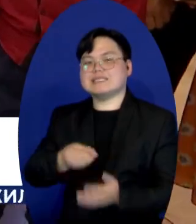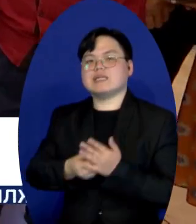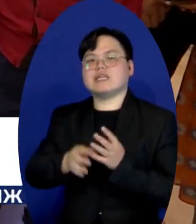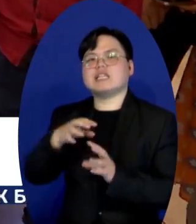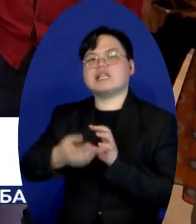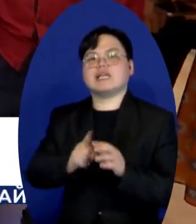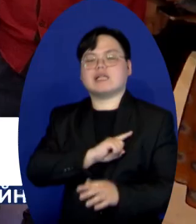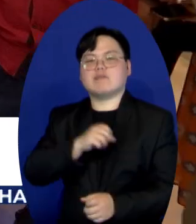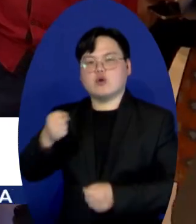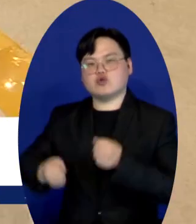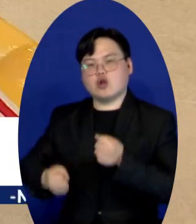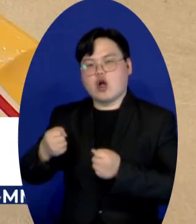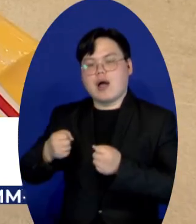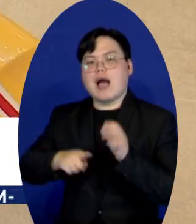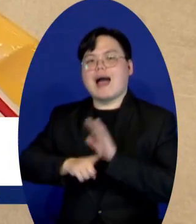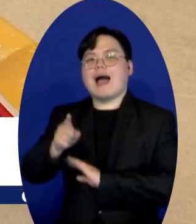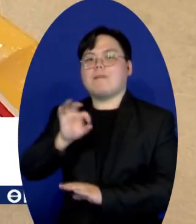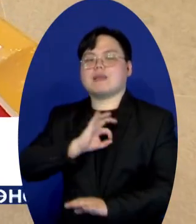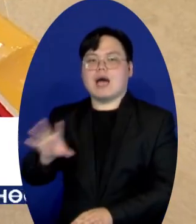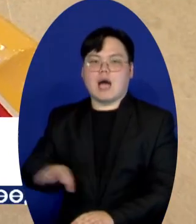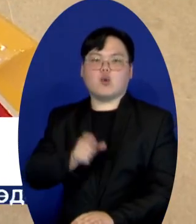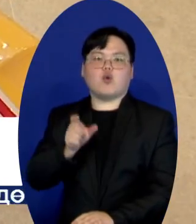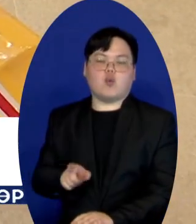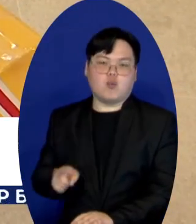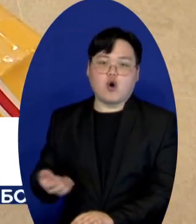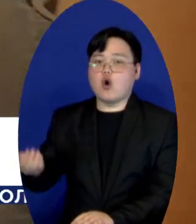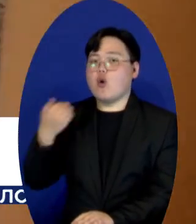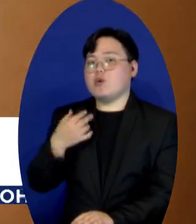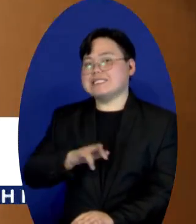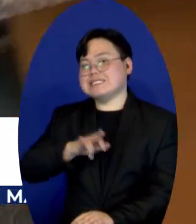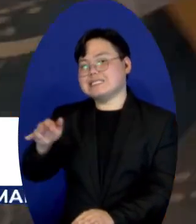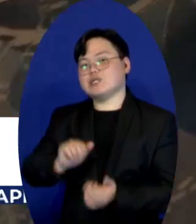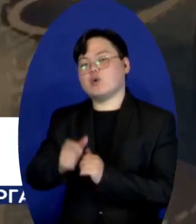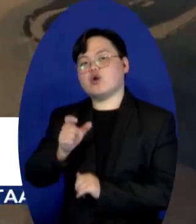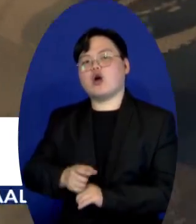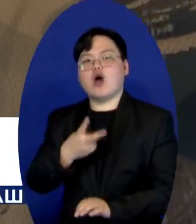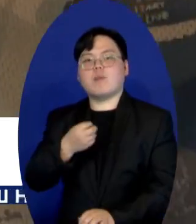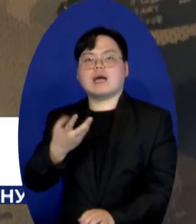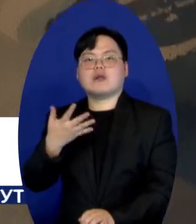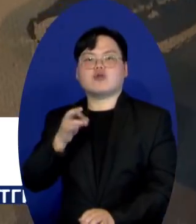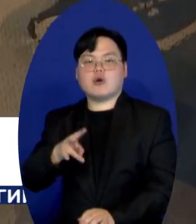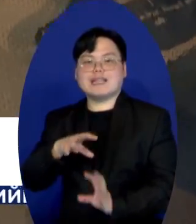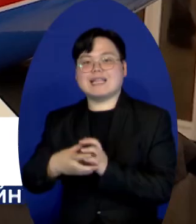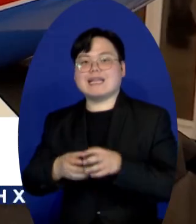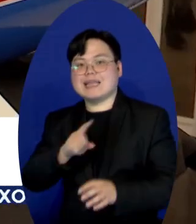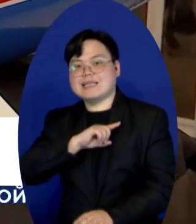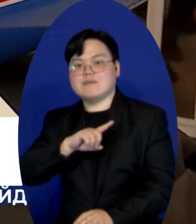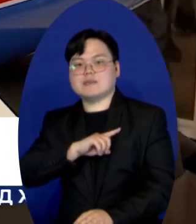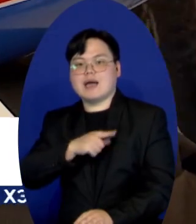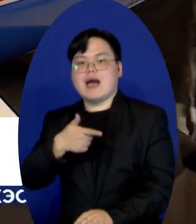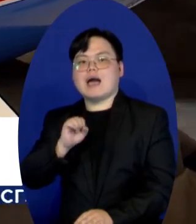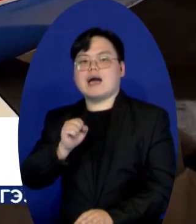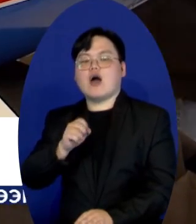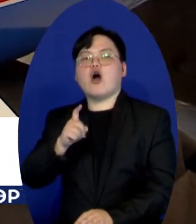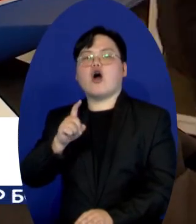уран жолоодлогын төрөлд анх удаа медаль хүртлээ. Өмнө нь нисэх цагурын тамирчдаас 2015 оны дэлхийн аварга шалгуулах тэмцээнээс гавья